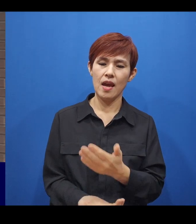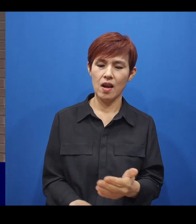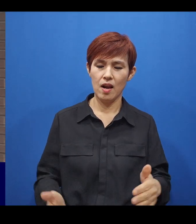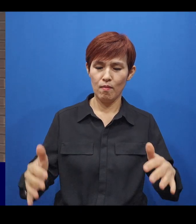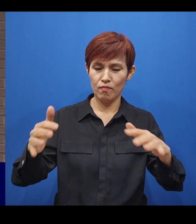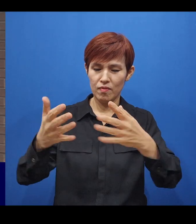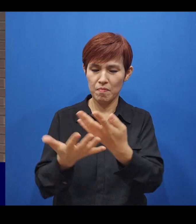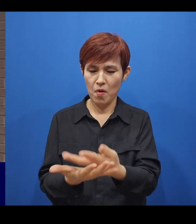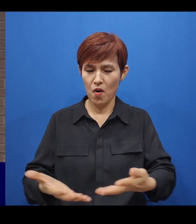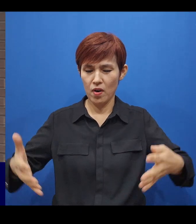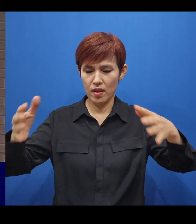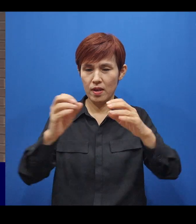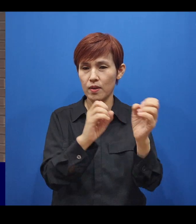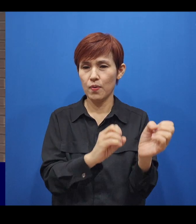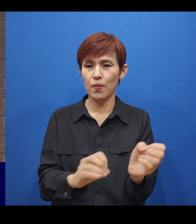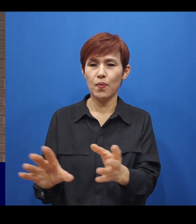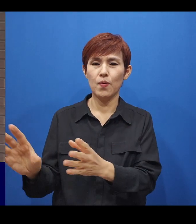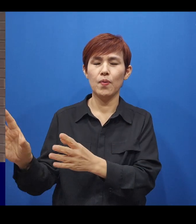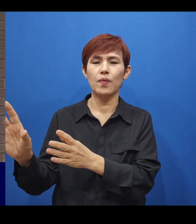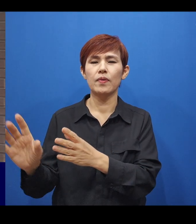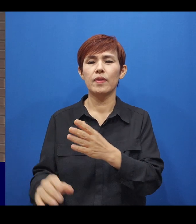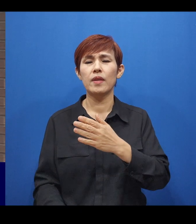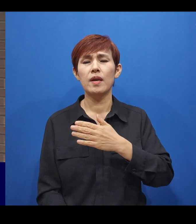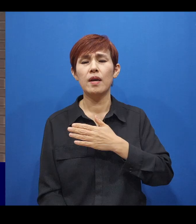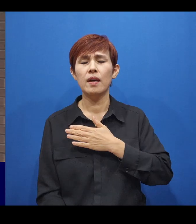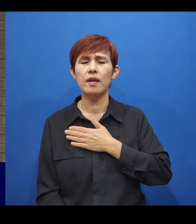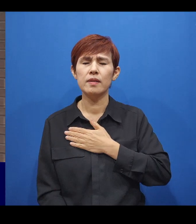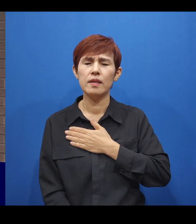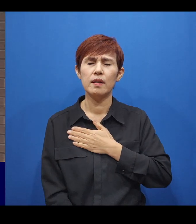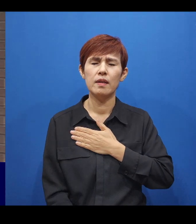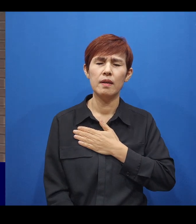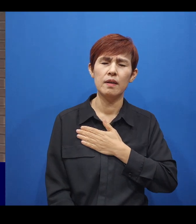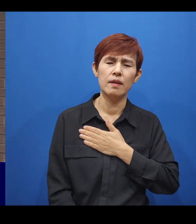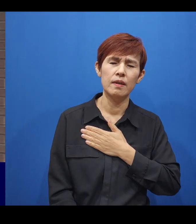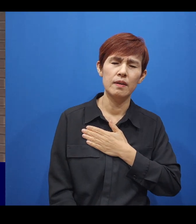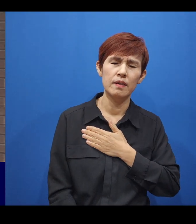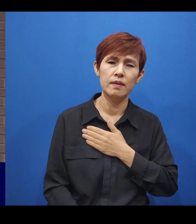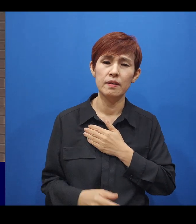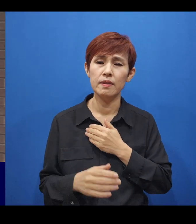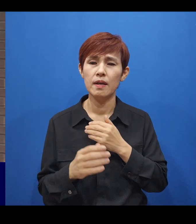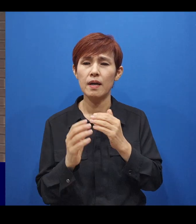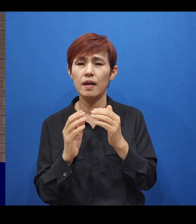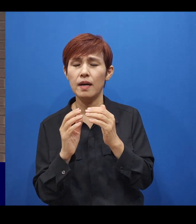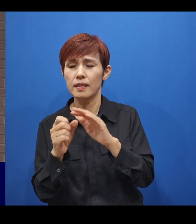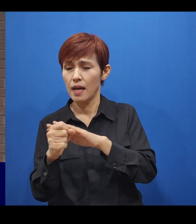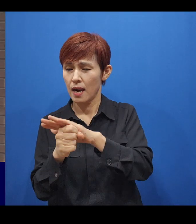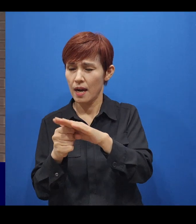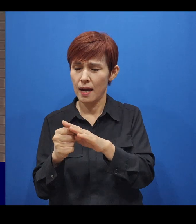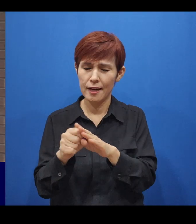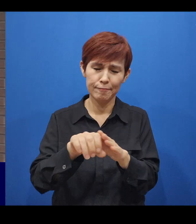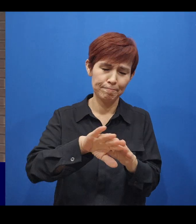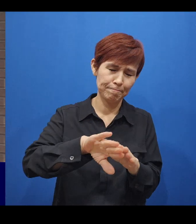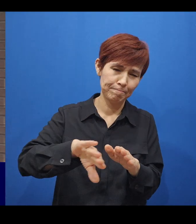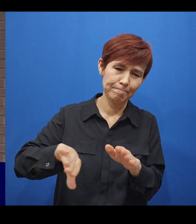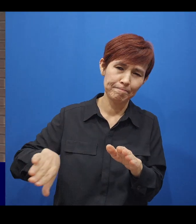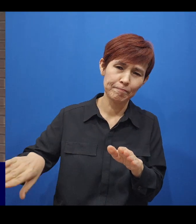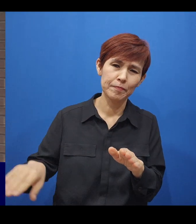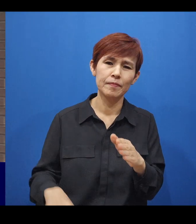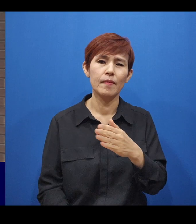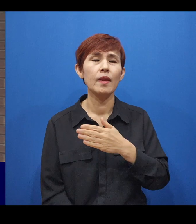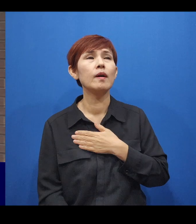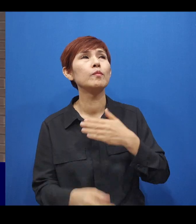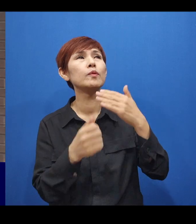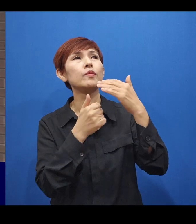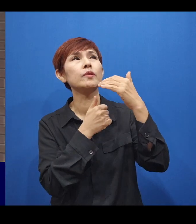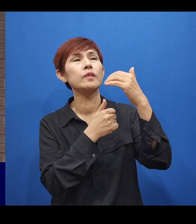내 금을 버리고 내 사랑들 뒤로 하고